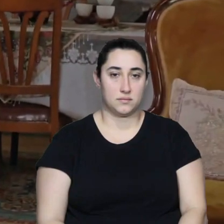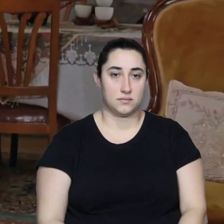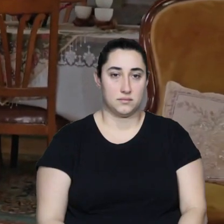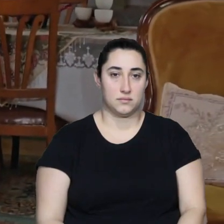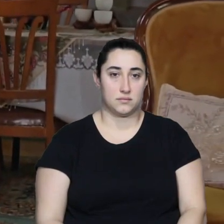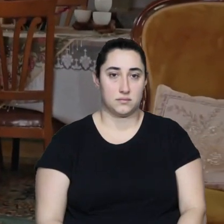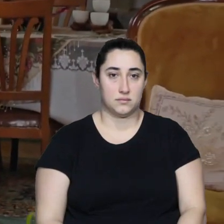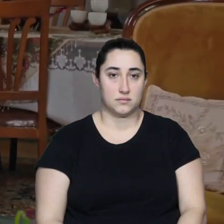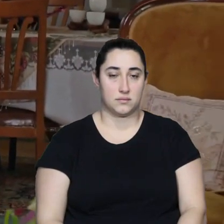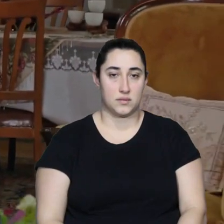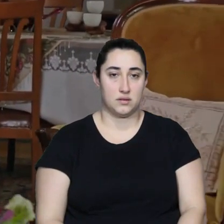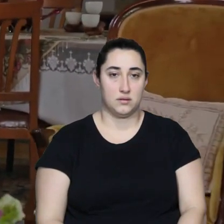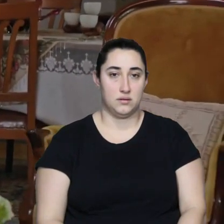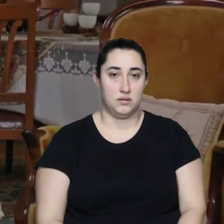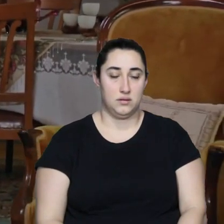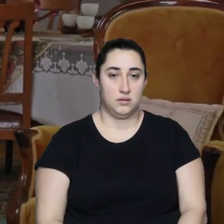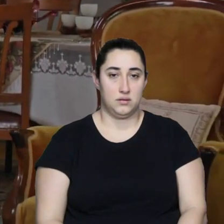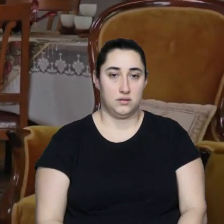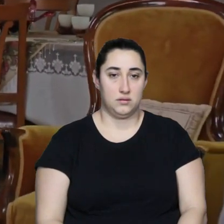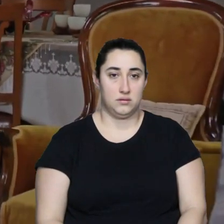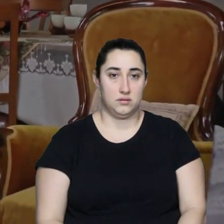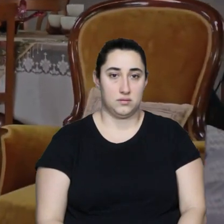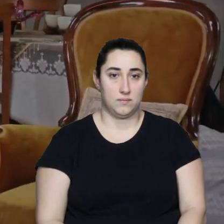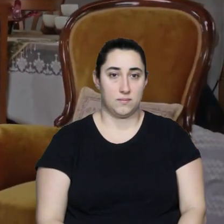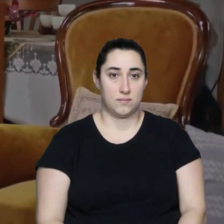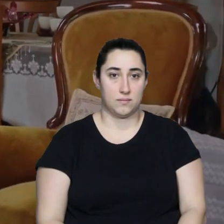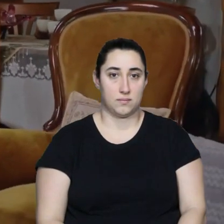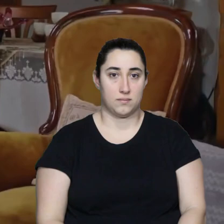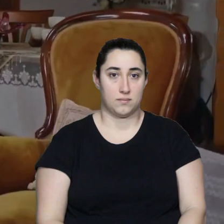Kapıya koşuyor. Evin tavanları ahşap lambre.